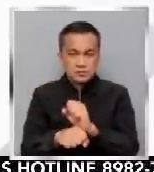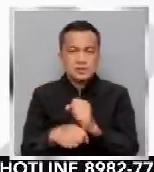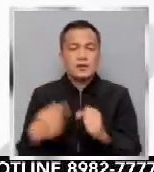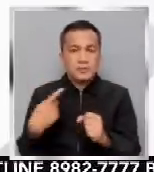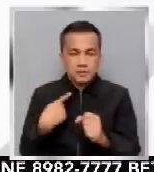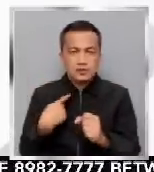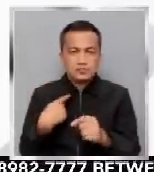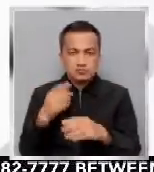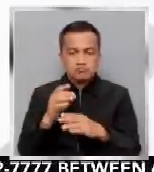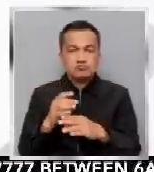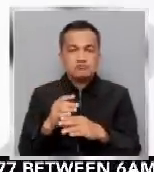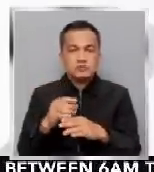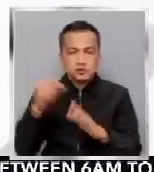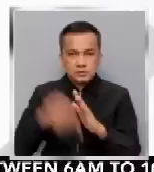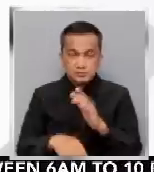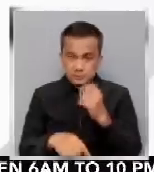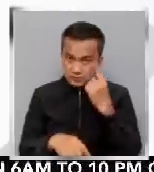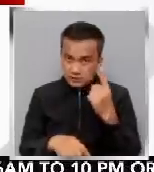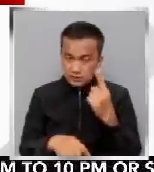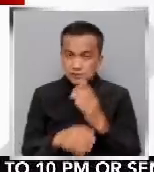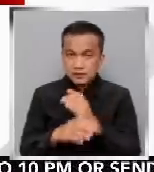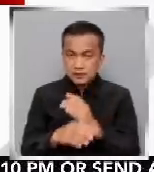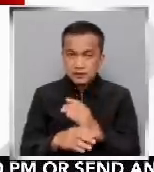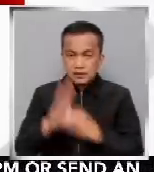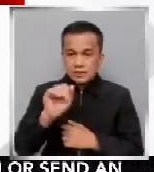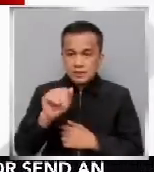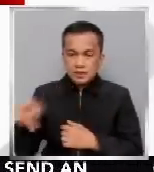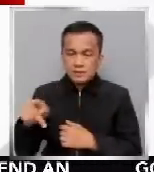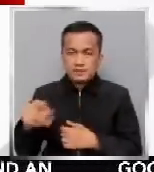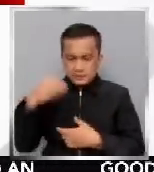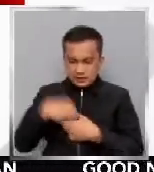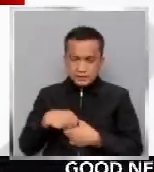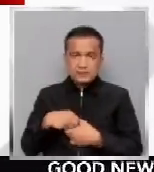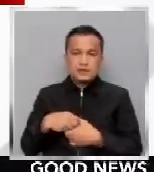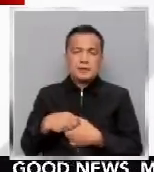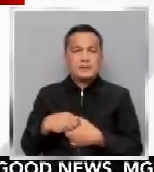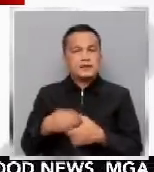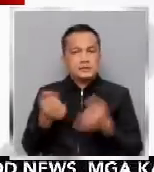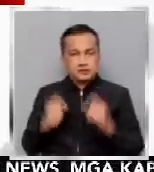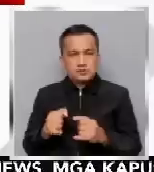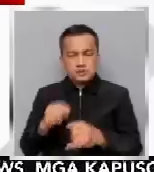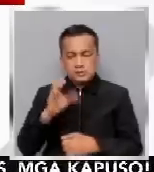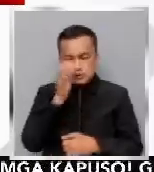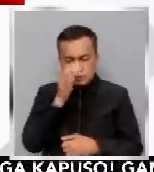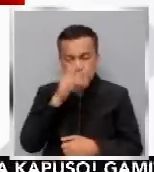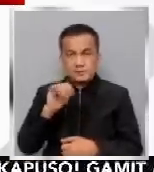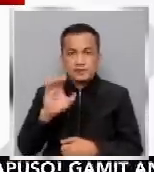pangunawa at pag-iingat. Sabi naman ng CAAP, isa itong internal matter ng Cebu Pacific.